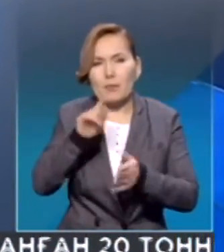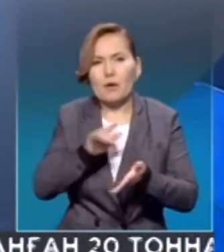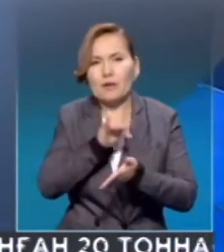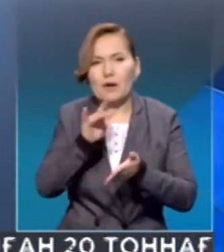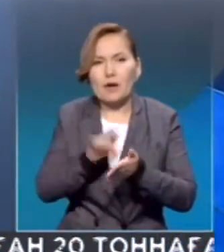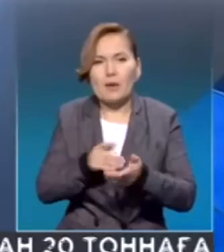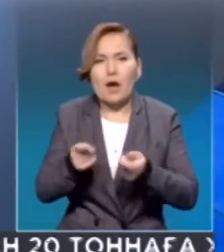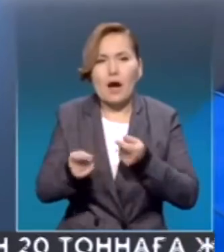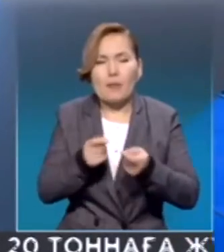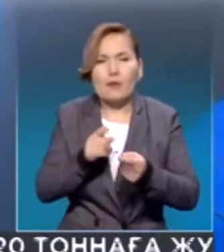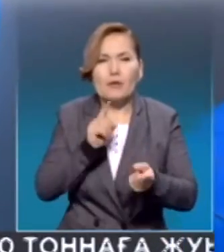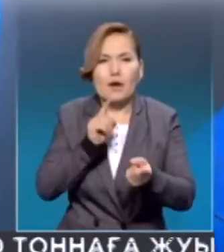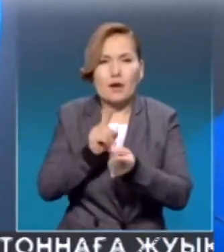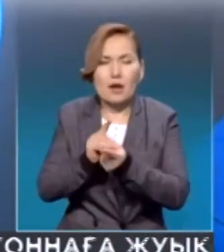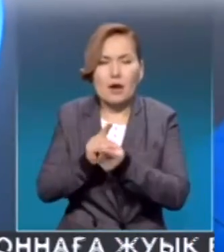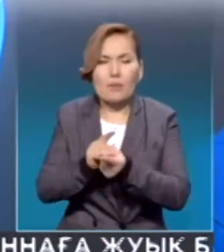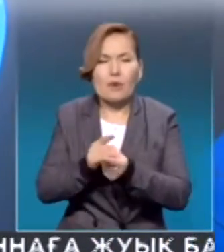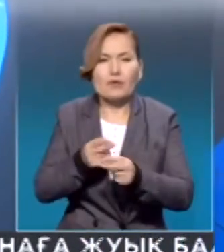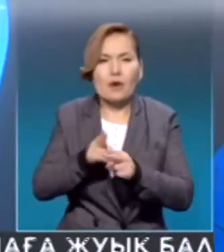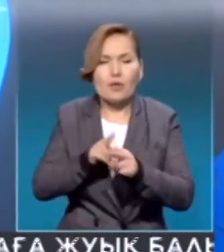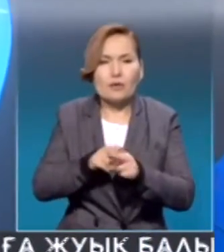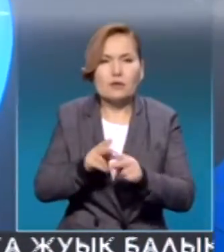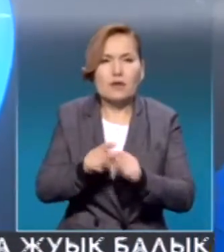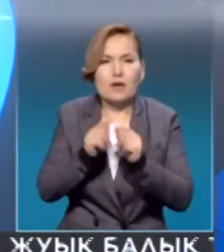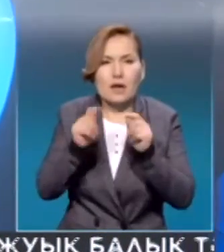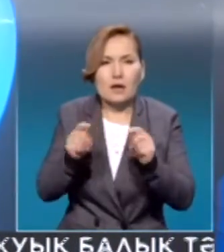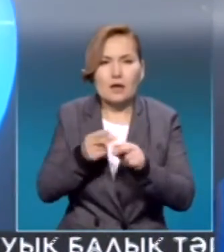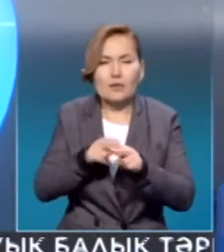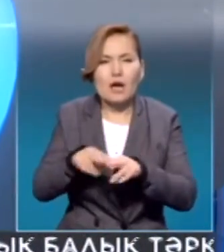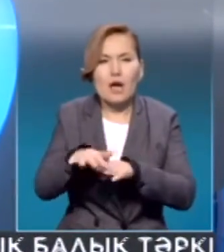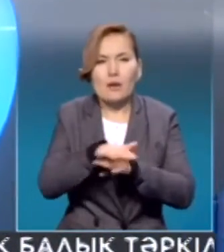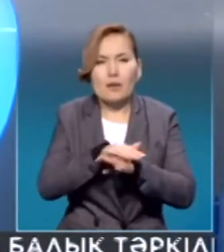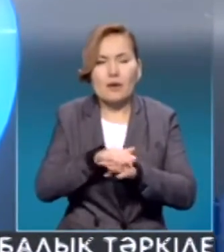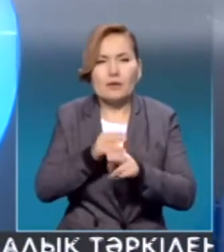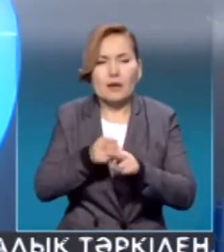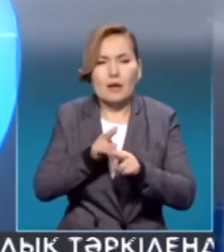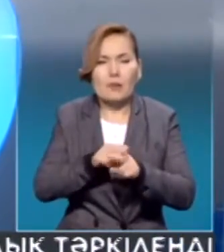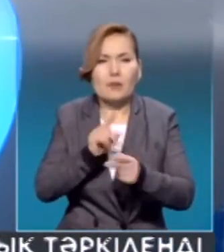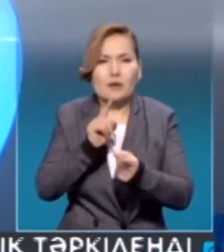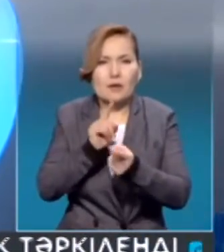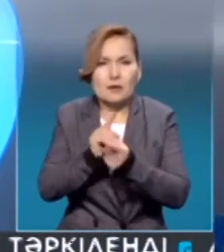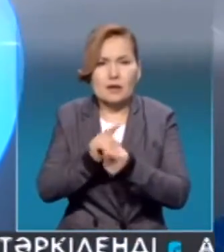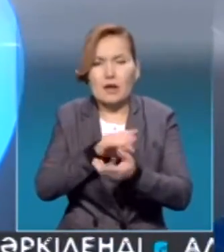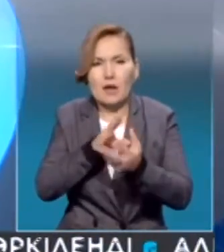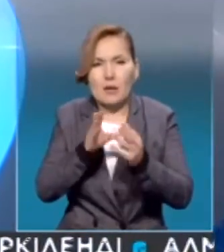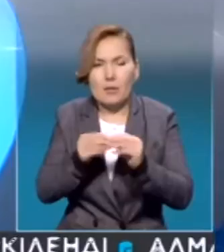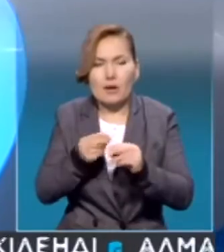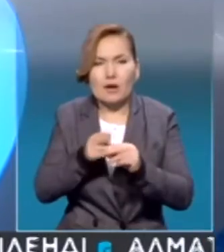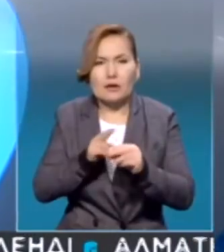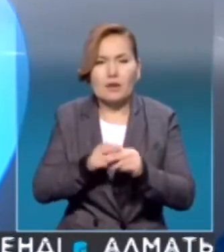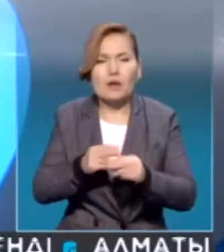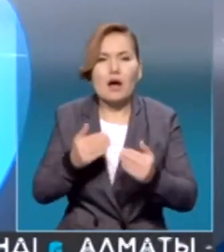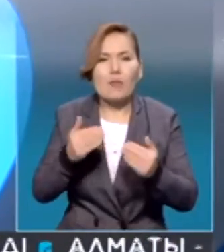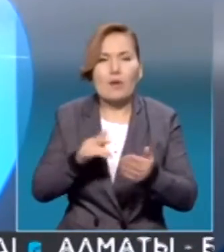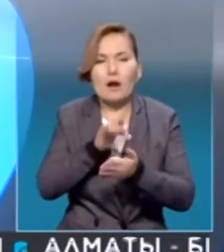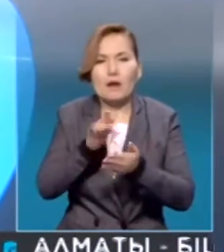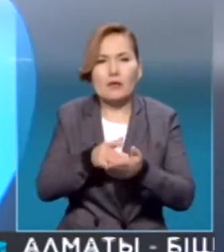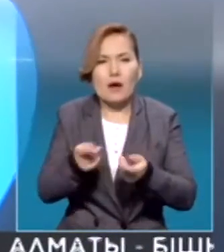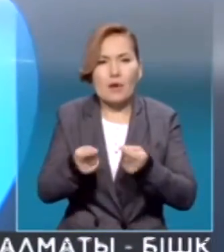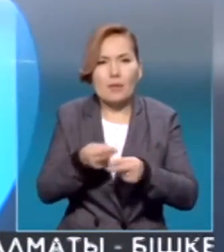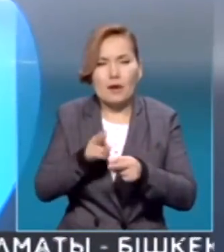қаласы әкімінің қоғамдық қабылдауы бүгін ерекше форматта ұйымдастырылды. Тұрғындар мен қызмет кабинетінде емес, мәдениет сарайында кездескен шаһар